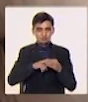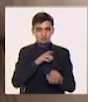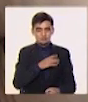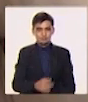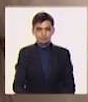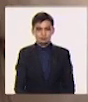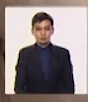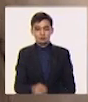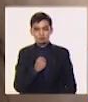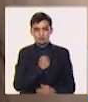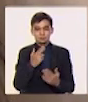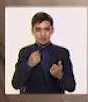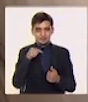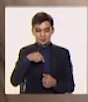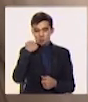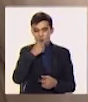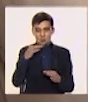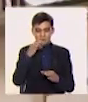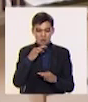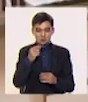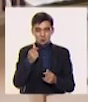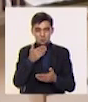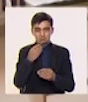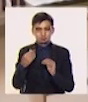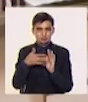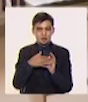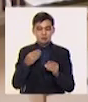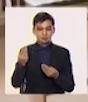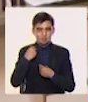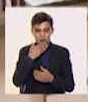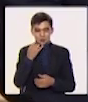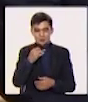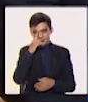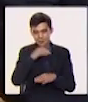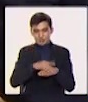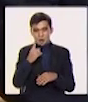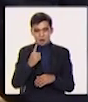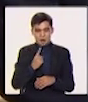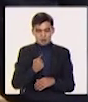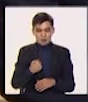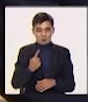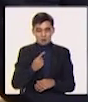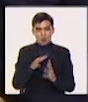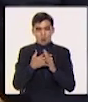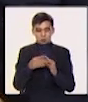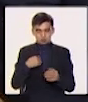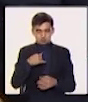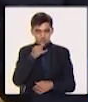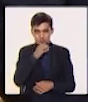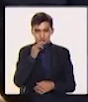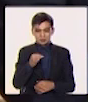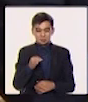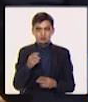орай биылға қаржыландыру болған жоқ. Бір ауылдың әкімінің қолынан келмейді. Бұл жерде енді